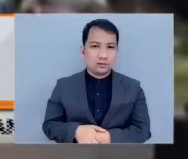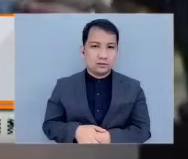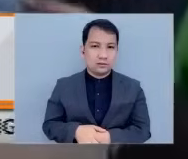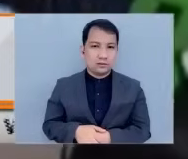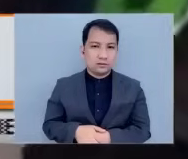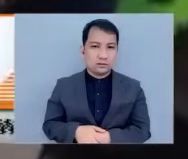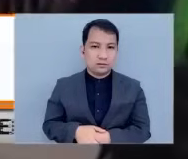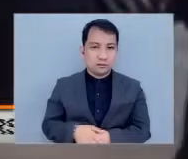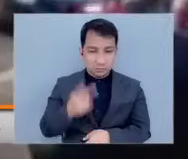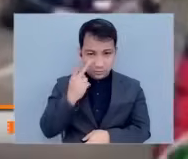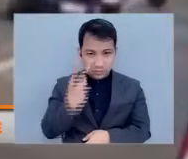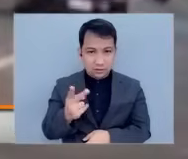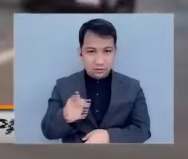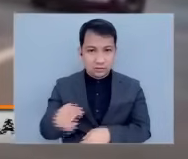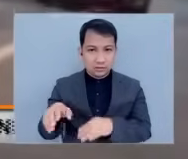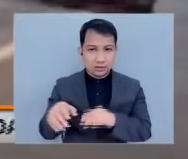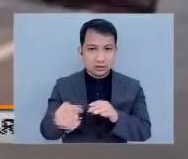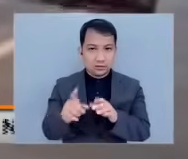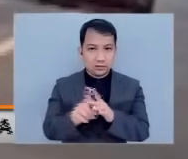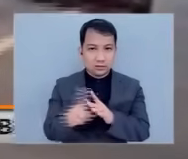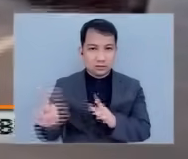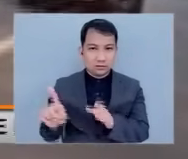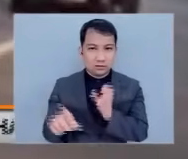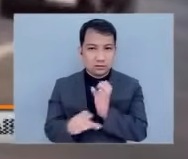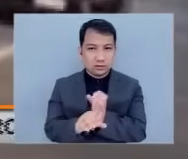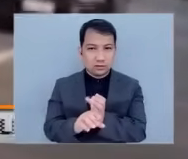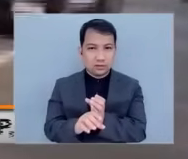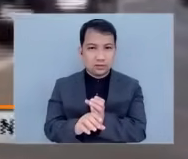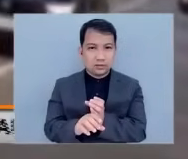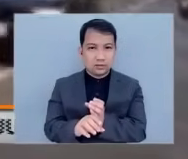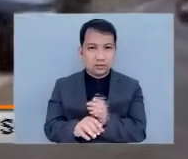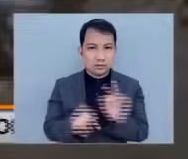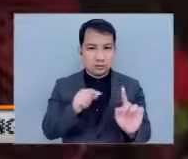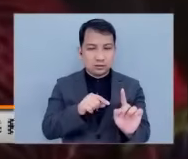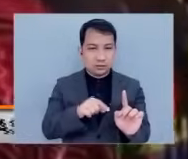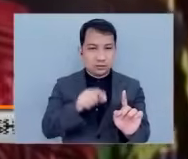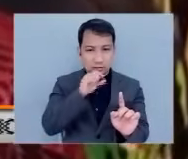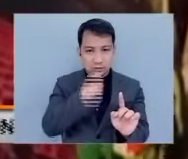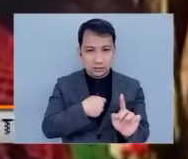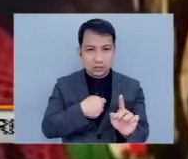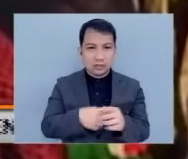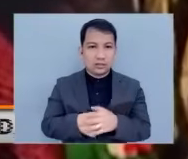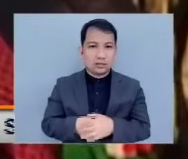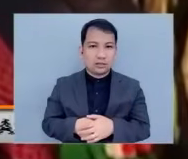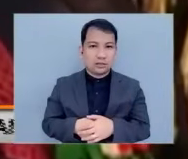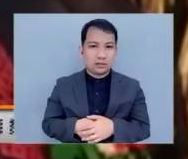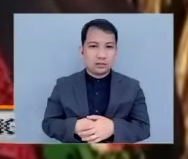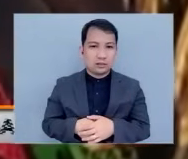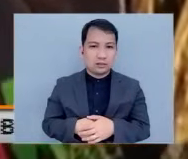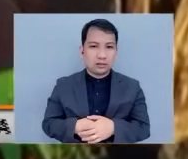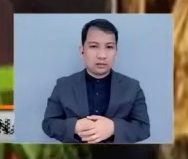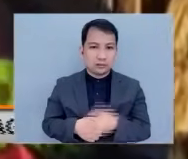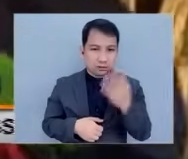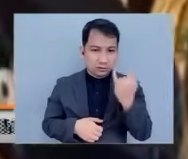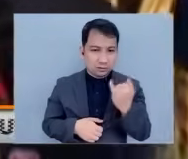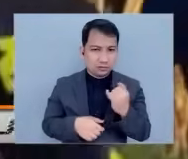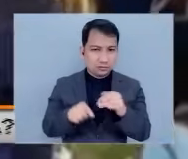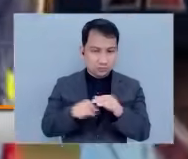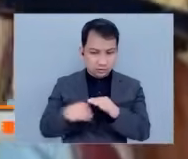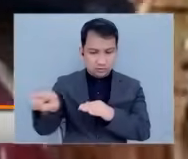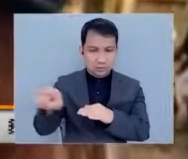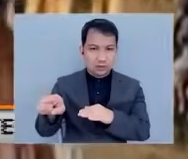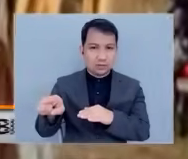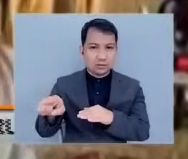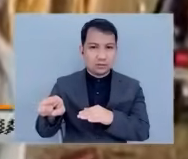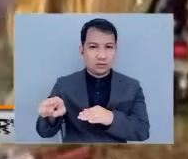Agad namang nakalabas ang dalawang sakay nito. Isa sa kanila ay senior citizen. Akala ng dalawa aalis na ang nambanggang